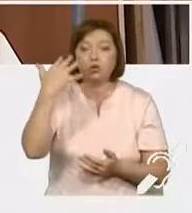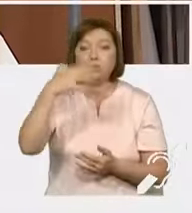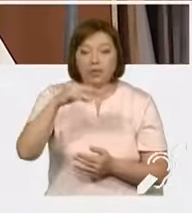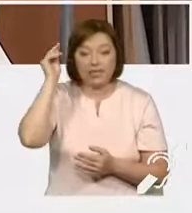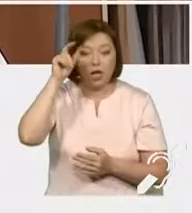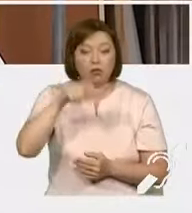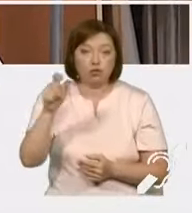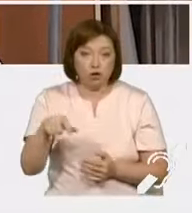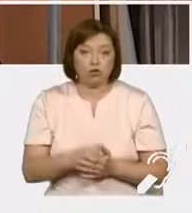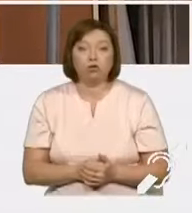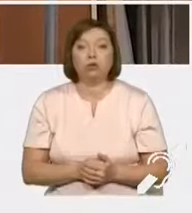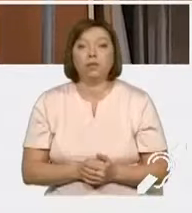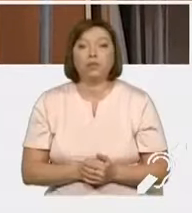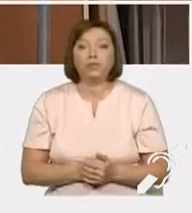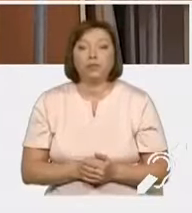de elevi.